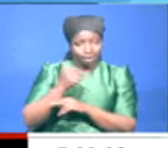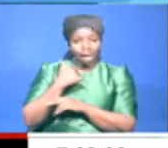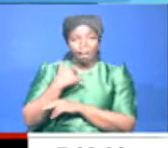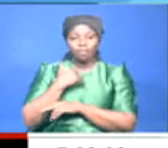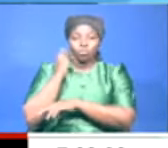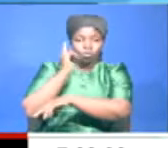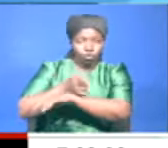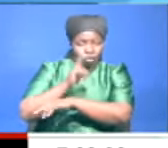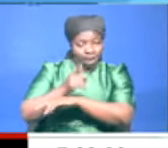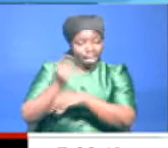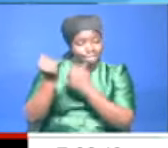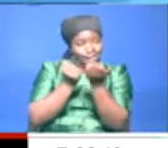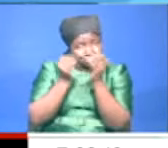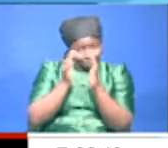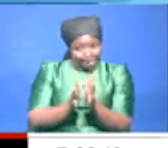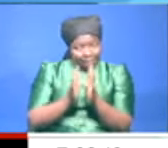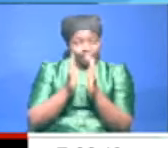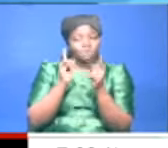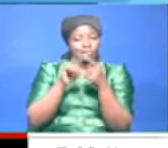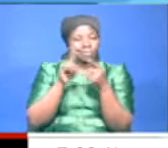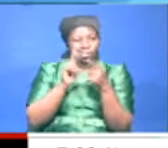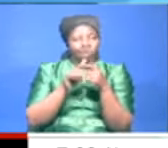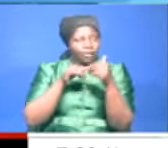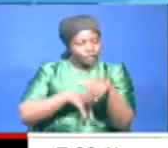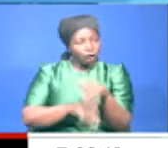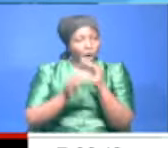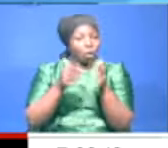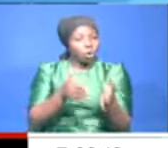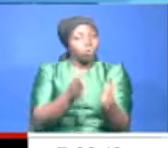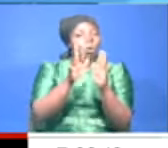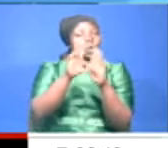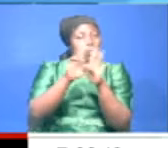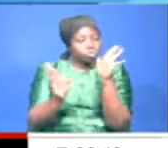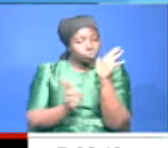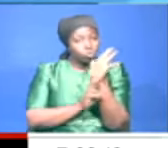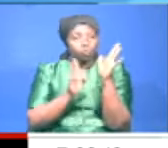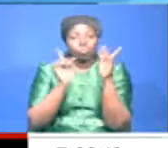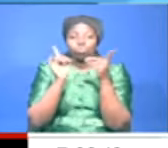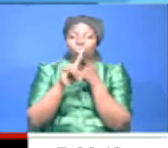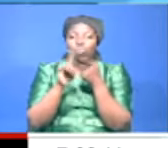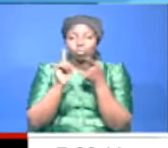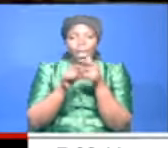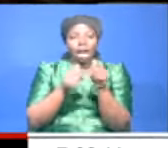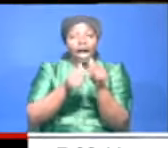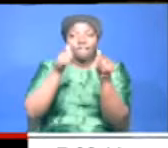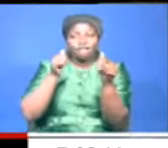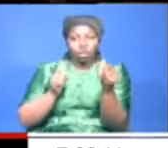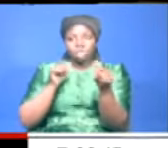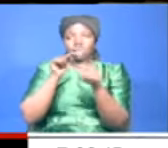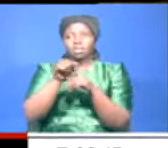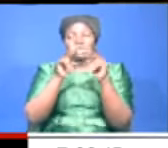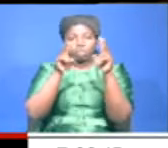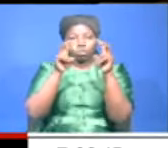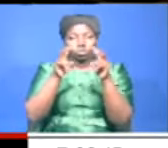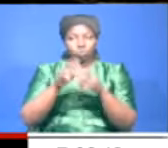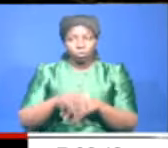madereva kutii kanuni za trafiki ili kuavoid mambo kama hayo.